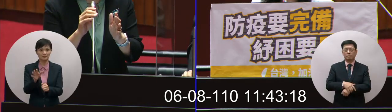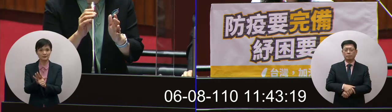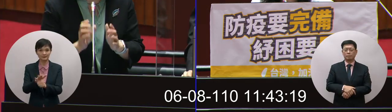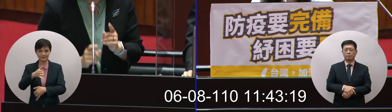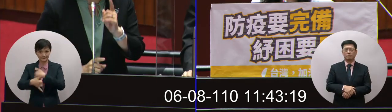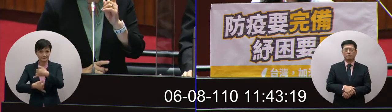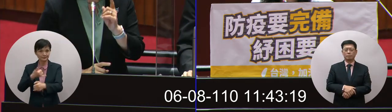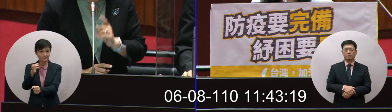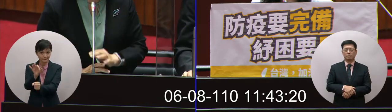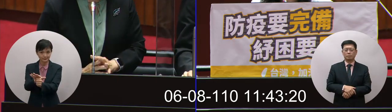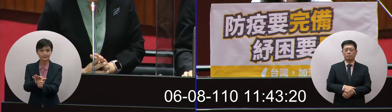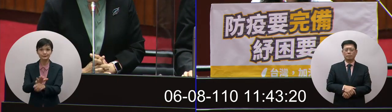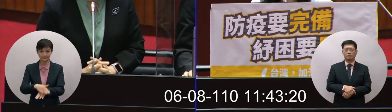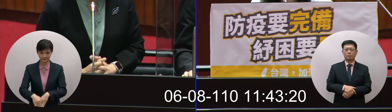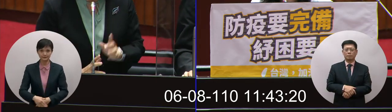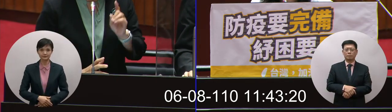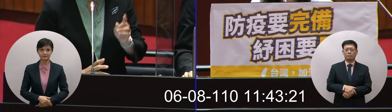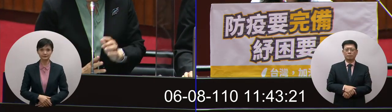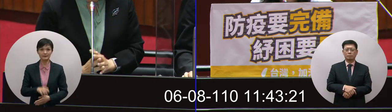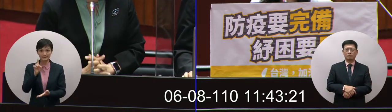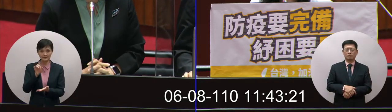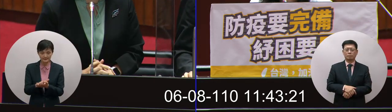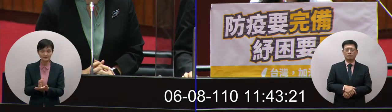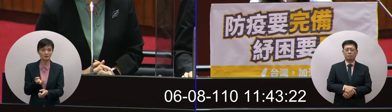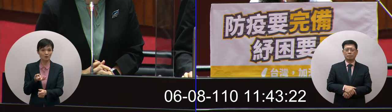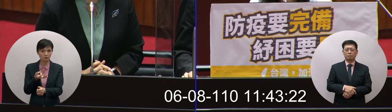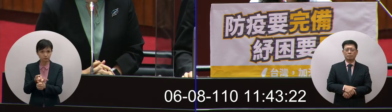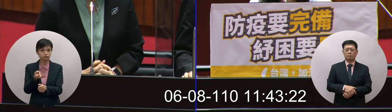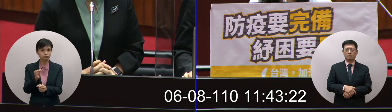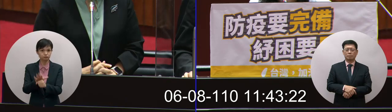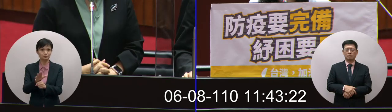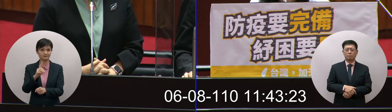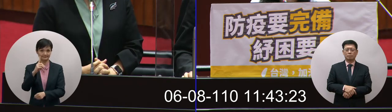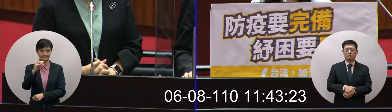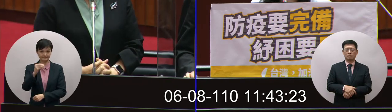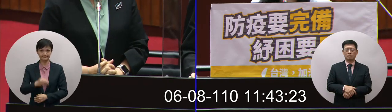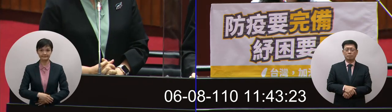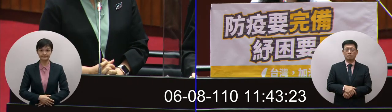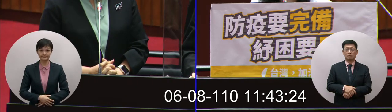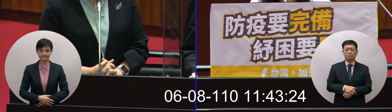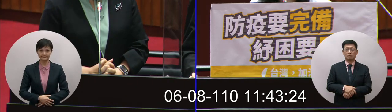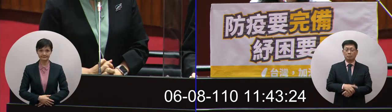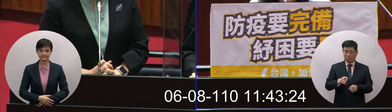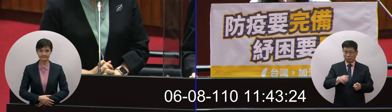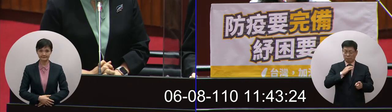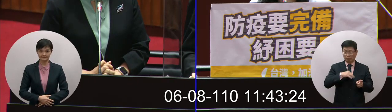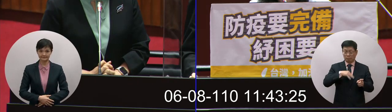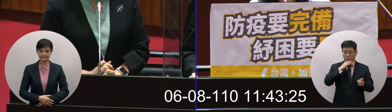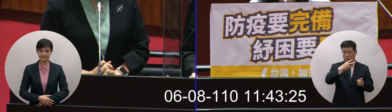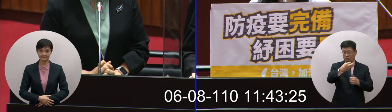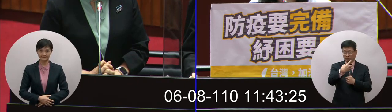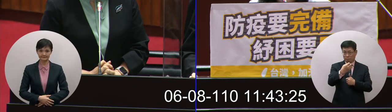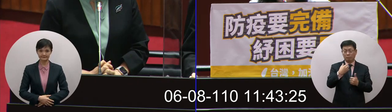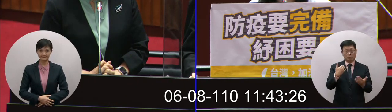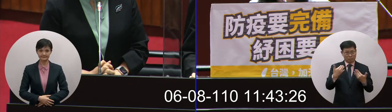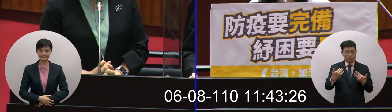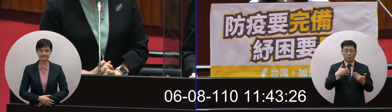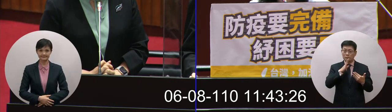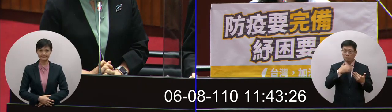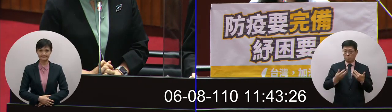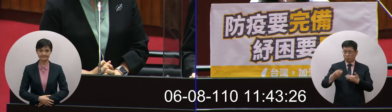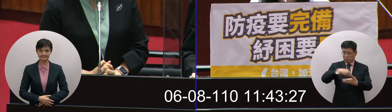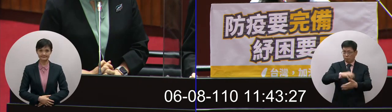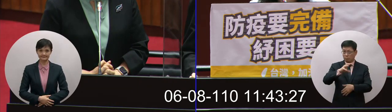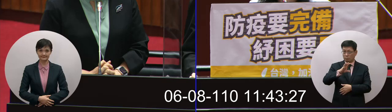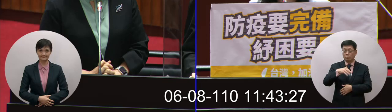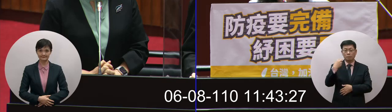补贴，也是一次性的补发10000块。 好，我们再就这些部分再提供给我们做了解，看是否能够把他们框列